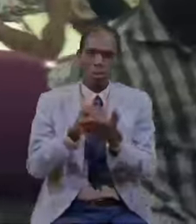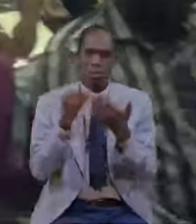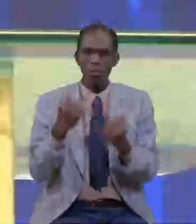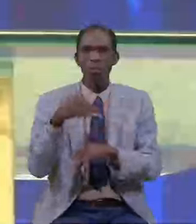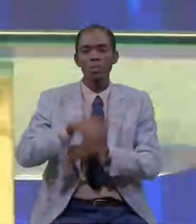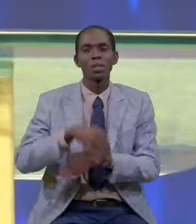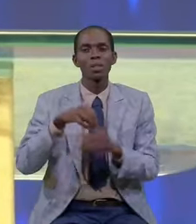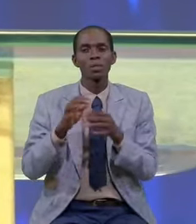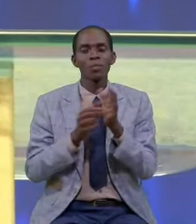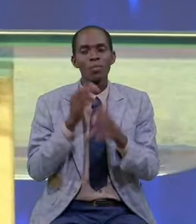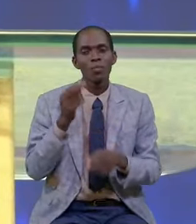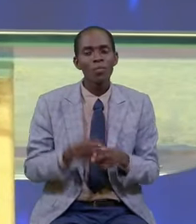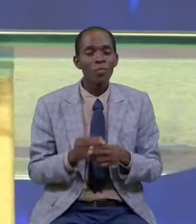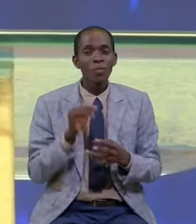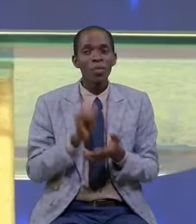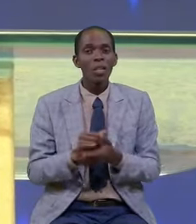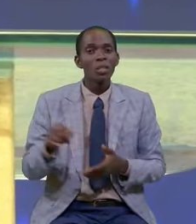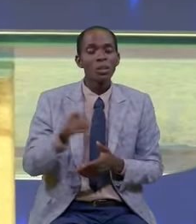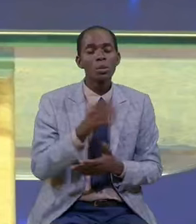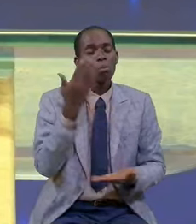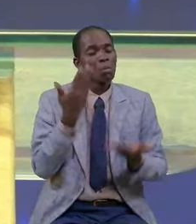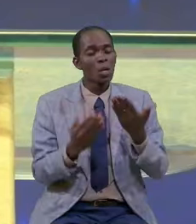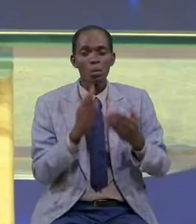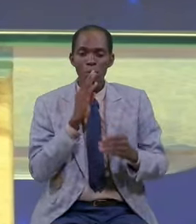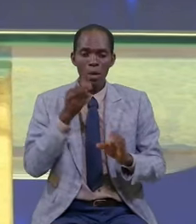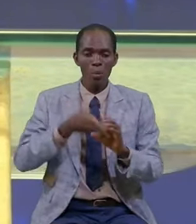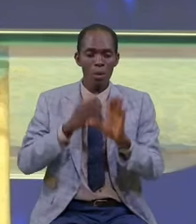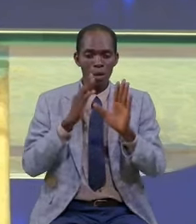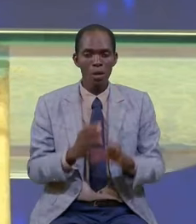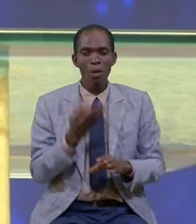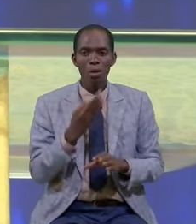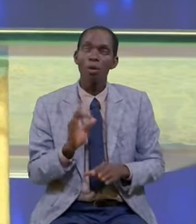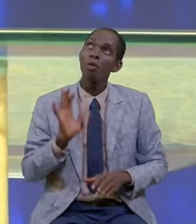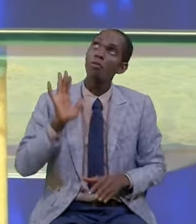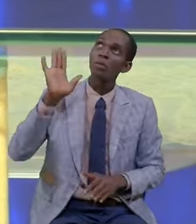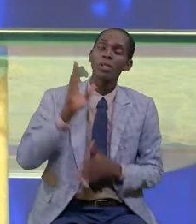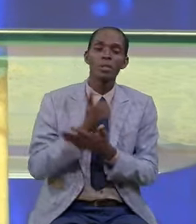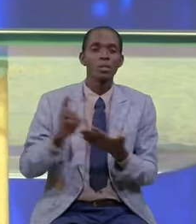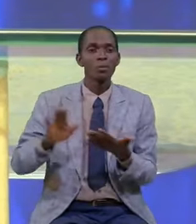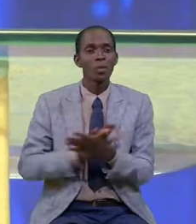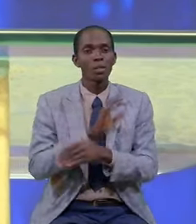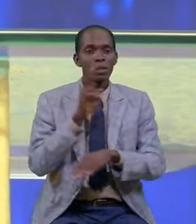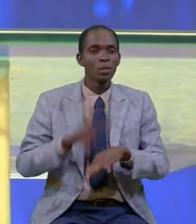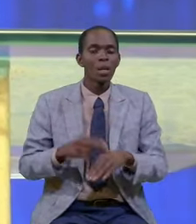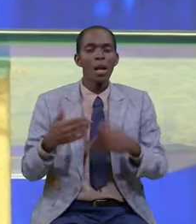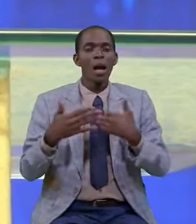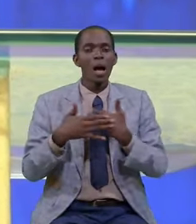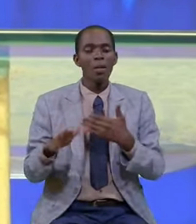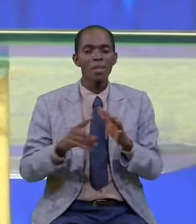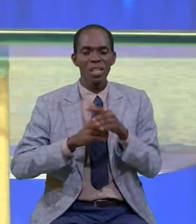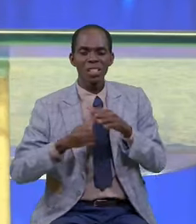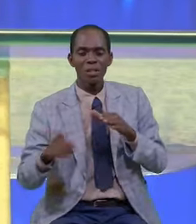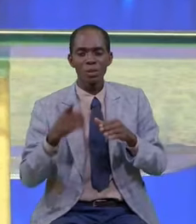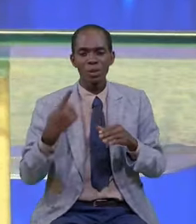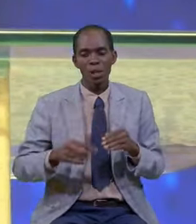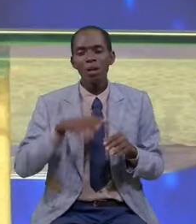de Jésus-Christ. Afin que par elle, vous deveniez participants de la nature divine en fuyant la corruption qui